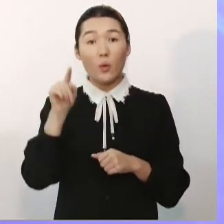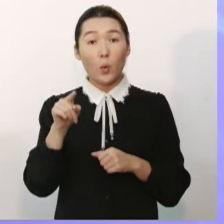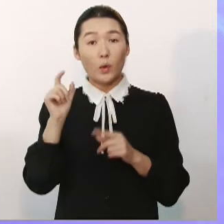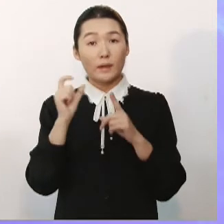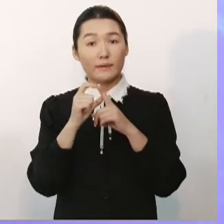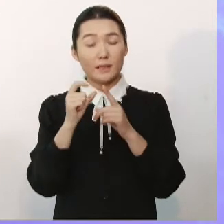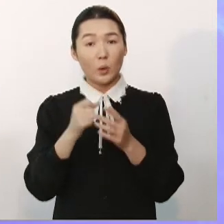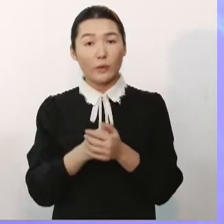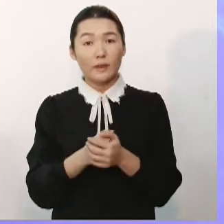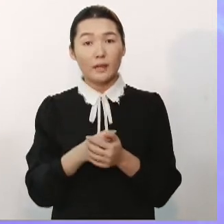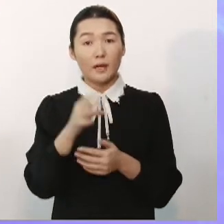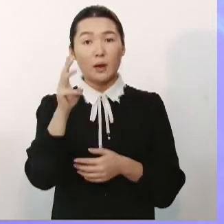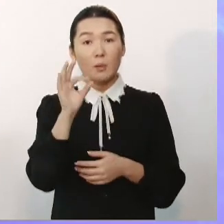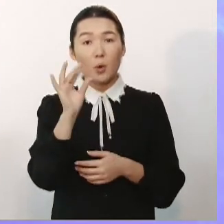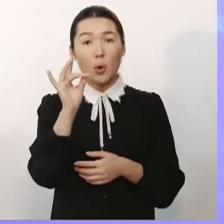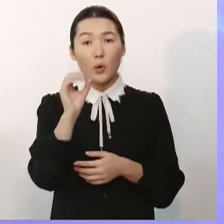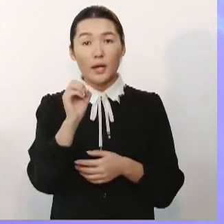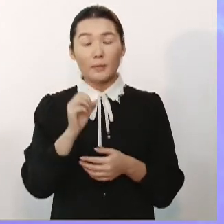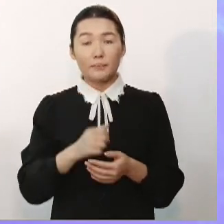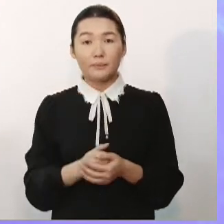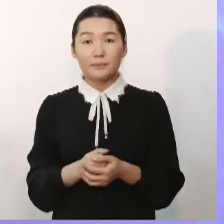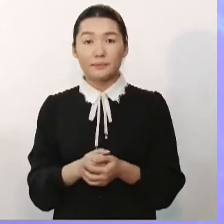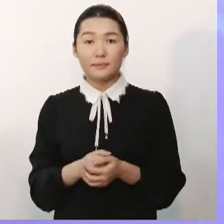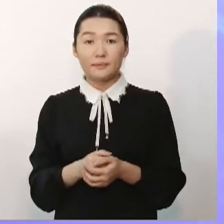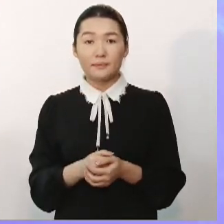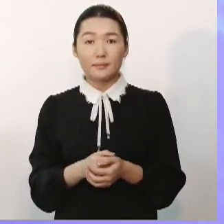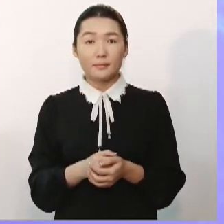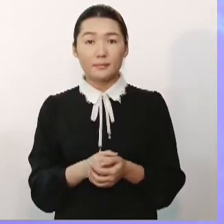слове «море».